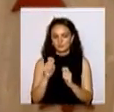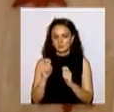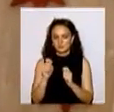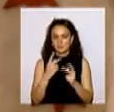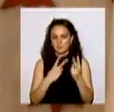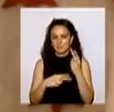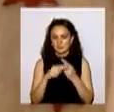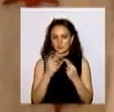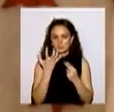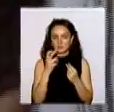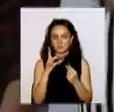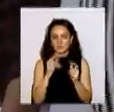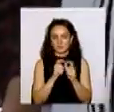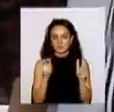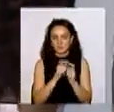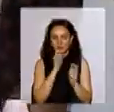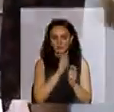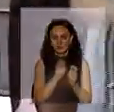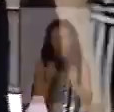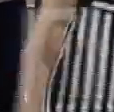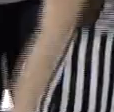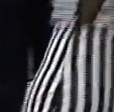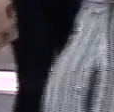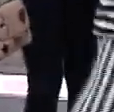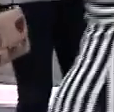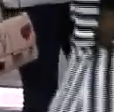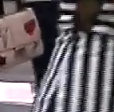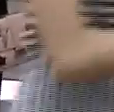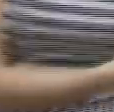სახელით ჯილდოვდება ფოტოაპარატით.